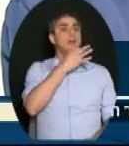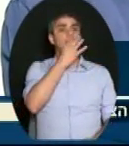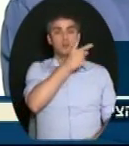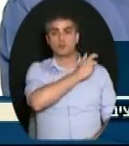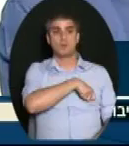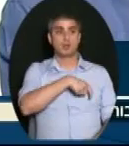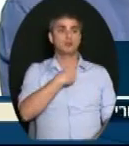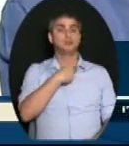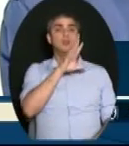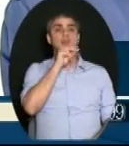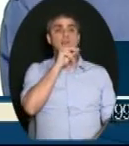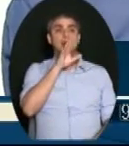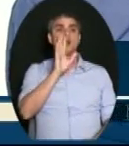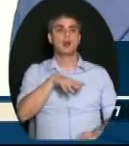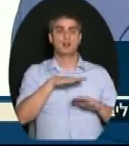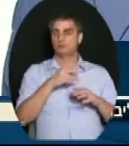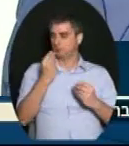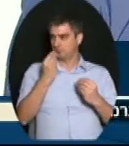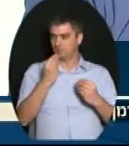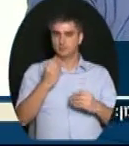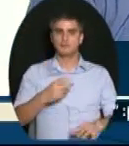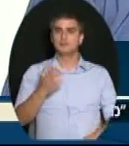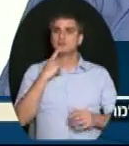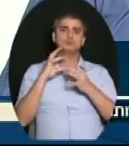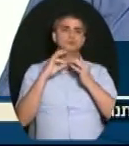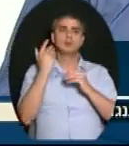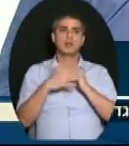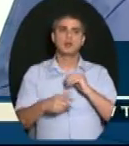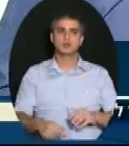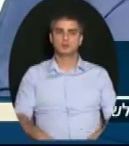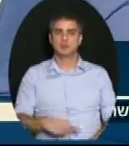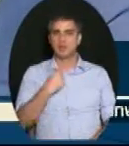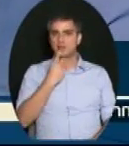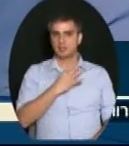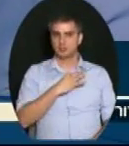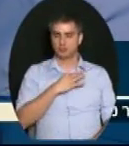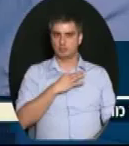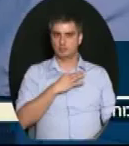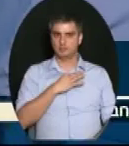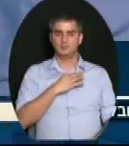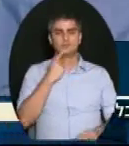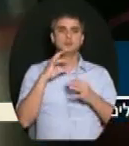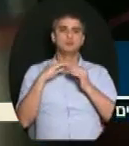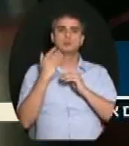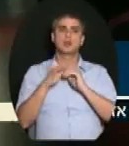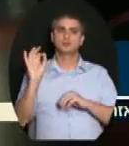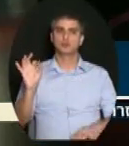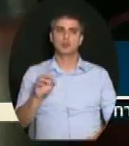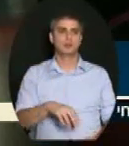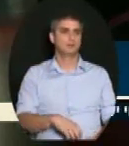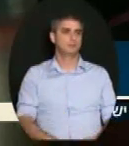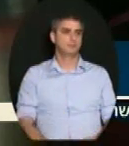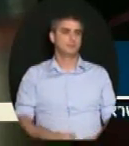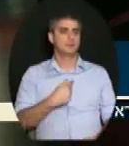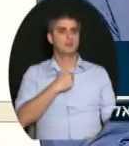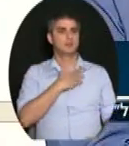שאני הייתי שם, דיבר על... אנחנו צריכים לחתור לסיום. אז משפט אחרון שלך, ואז אני רוצה לשאול אותך עוד שאלה. כן. משפט אחרון שלך,